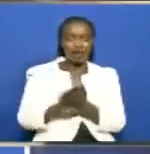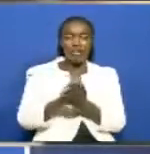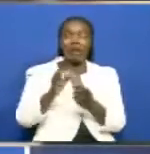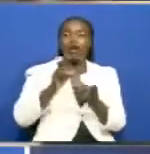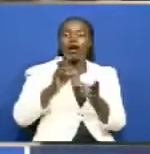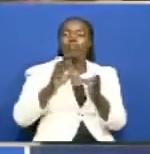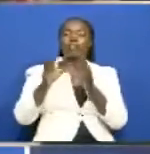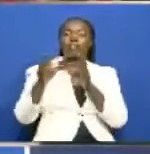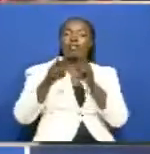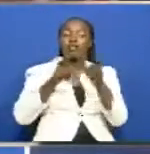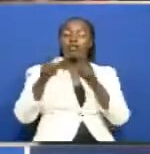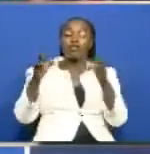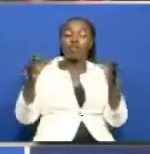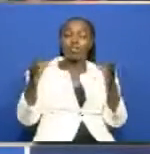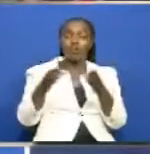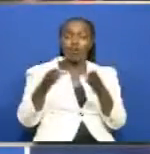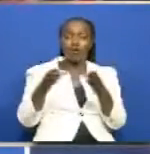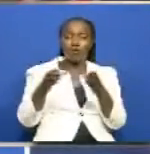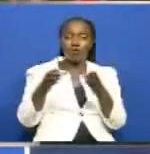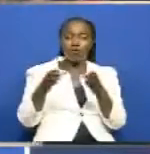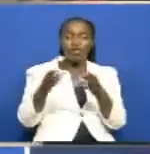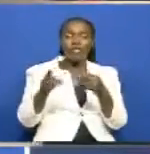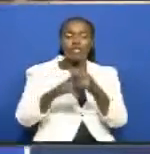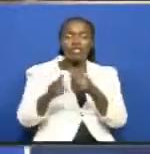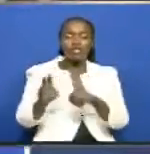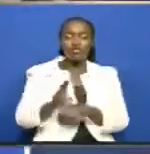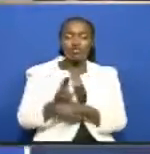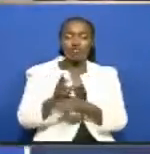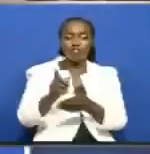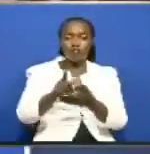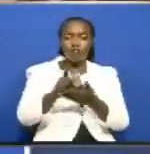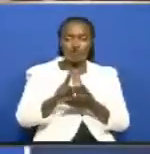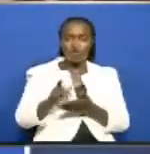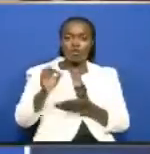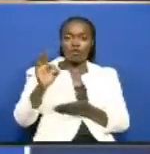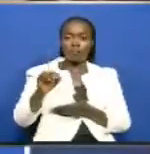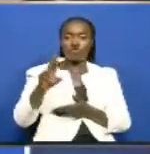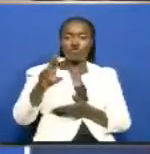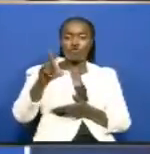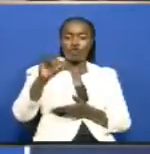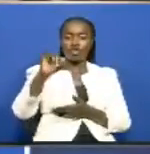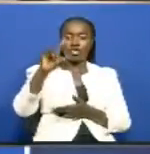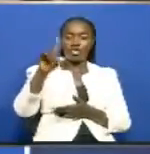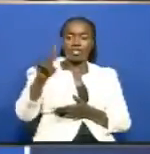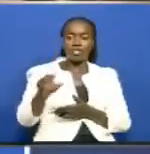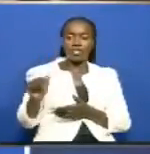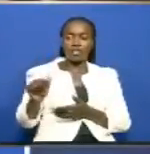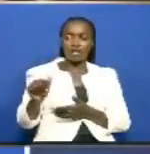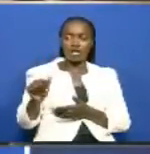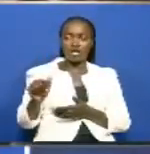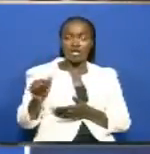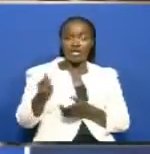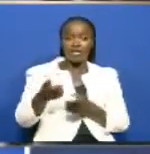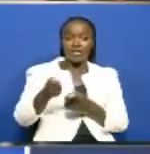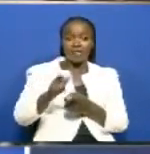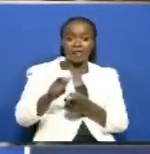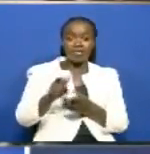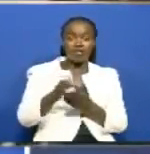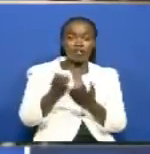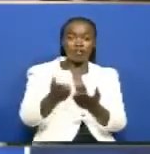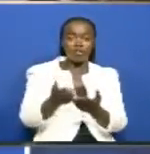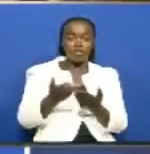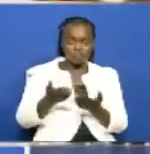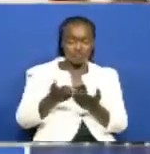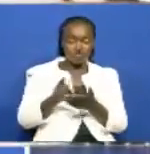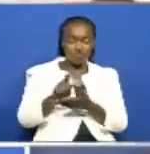Safaricom imeshughulikia kadri ya matumizi 6 ya mikopo ya fuliza kwa sekunde moja mwaka huu kutokana na kuongezeka kwa mahitaji ya